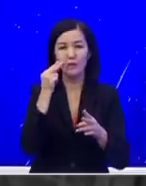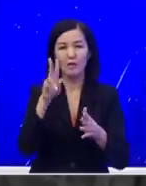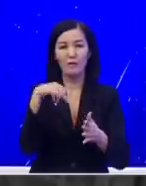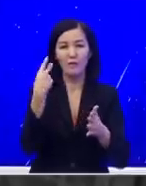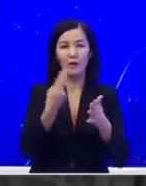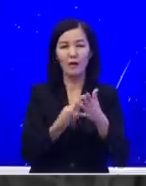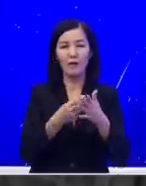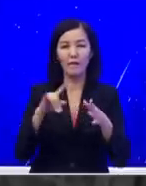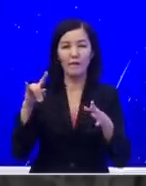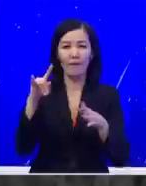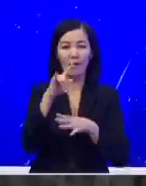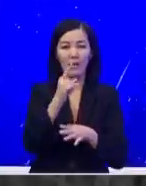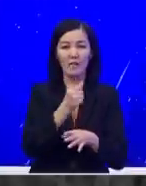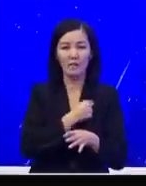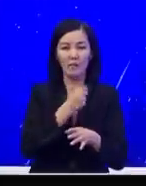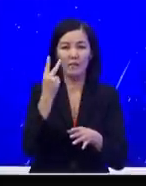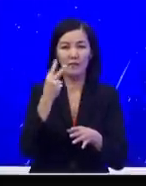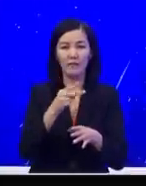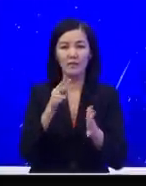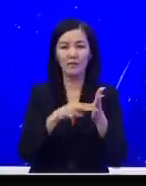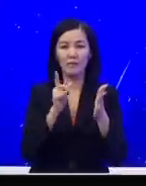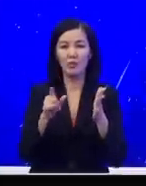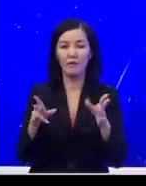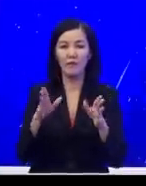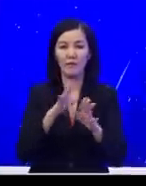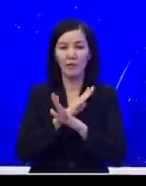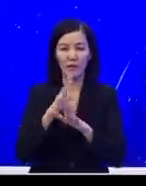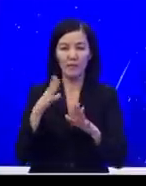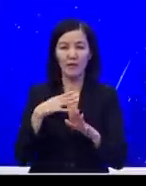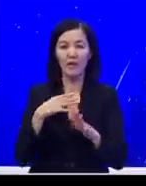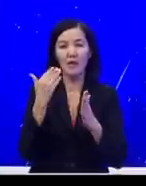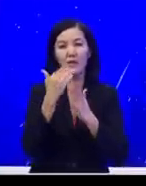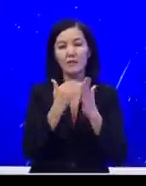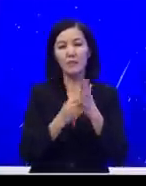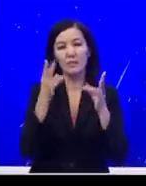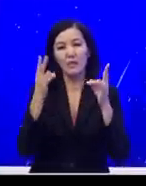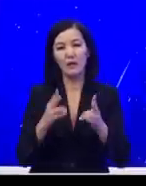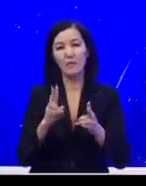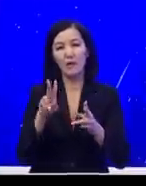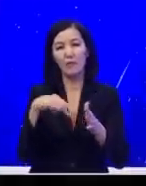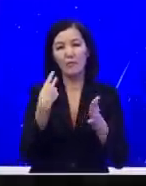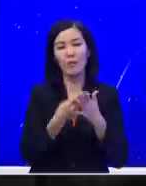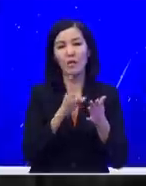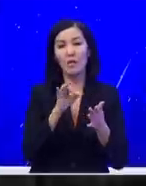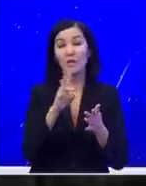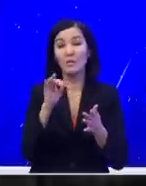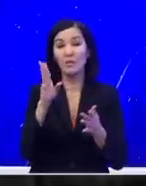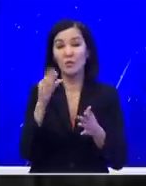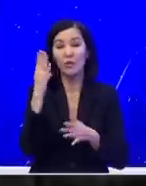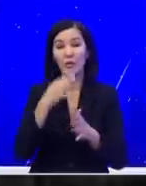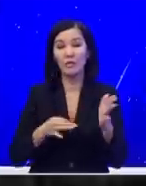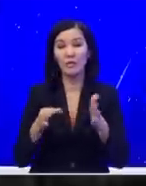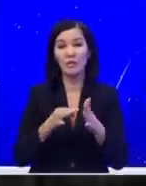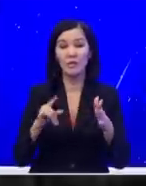крушение военный самолет. Все 27 человек на его борту погибли. В список аварий входит и крушение в поселке Кызылтул Матинской области